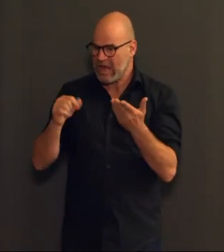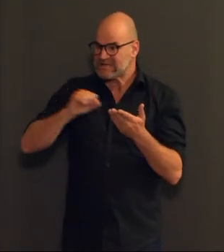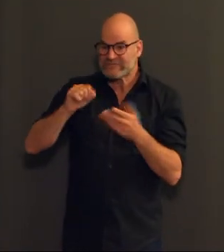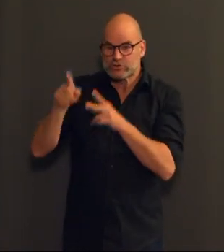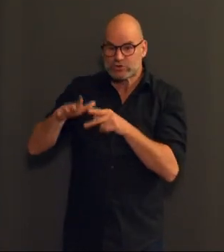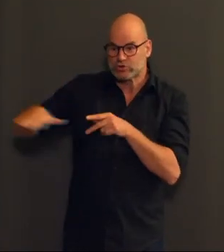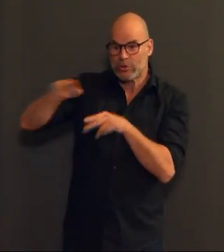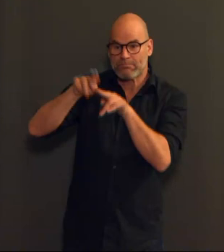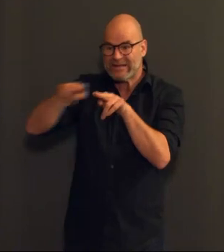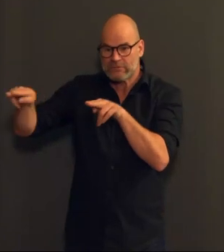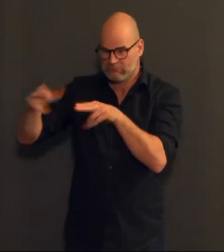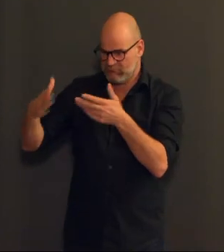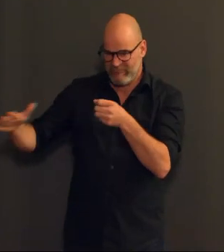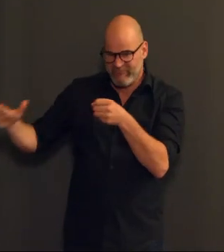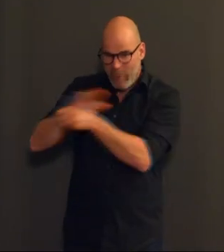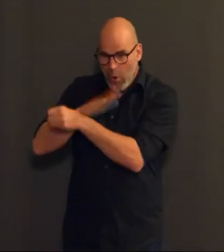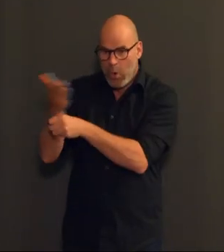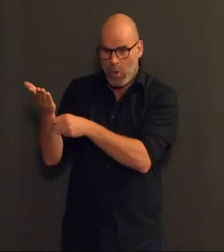geen marge in de zorg.